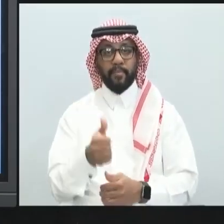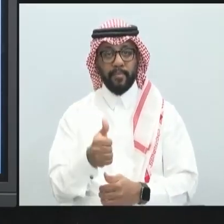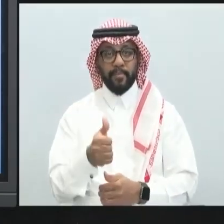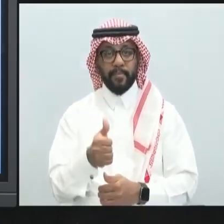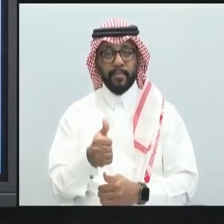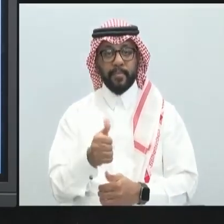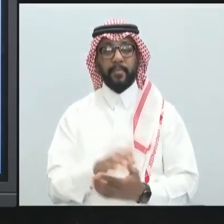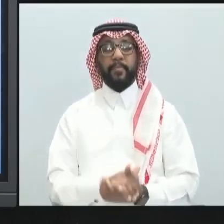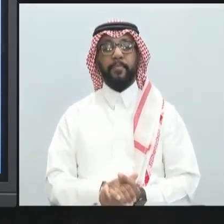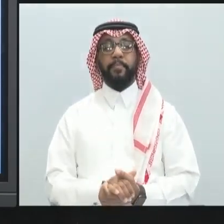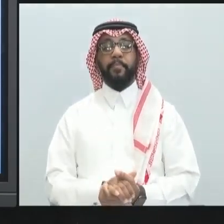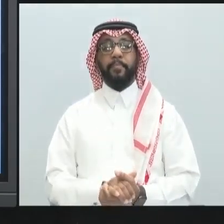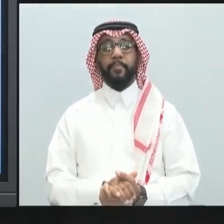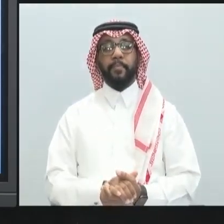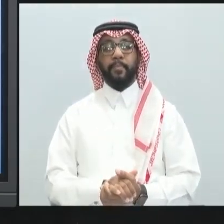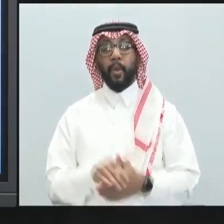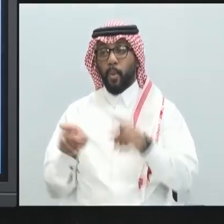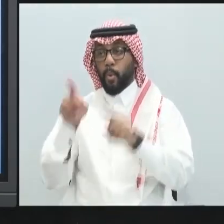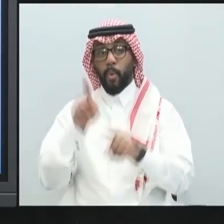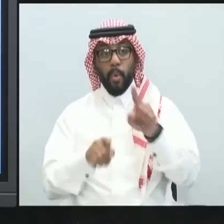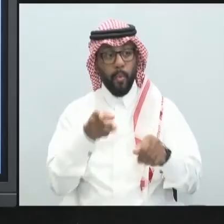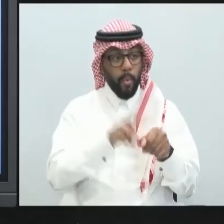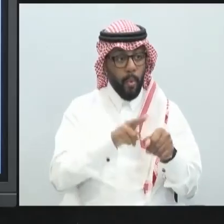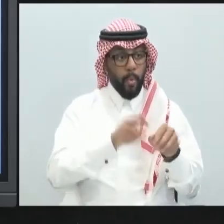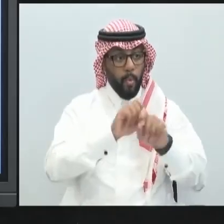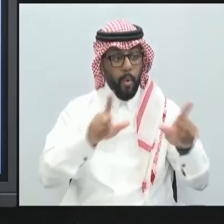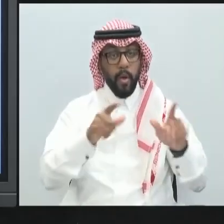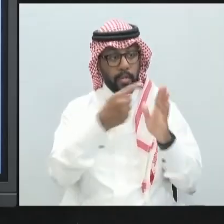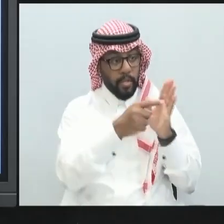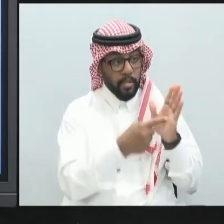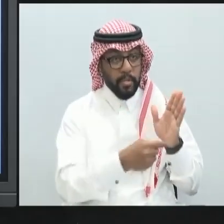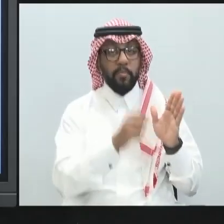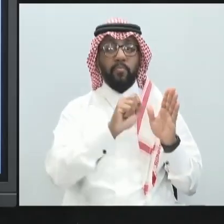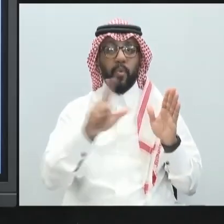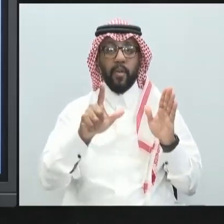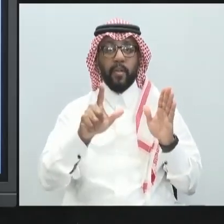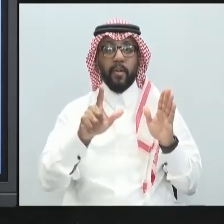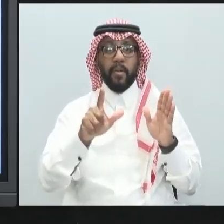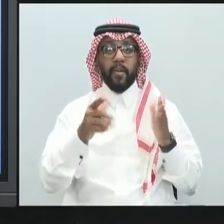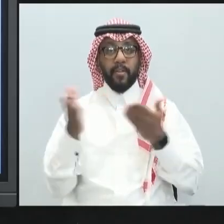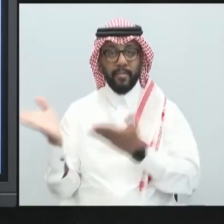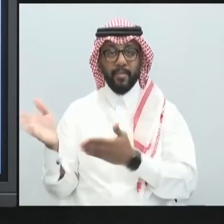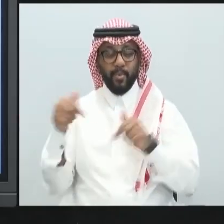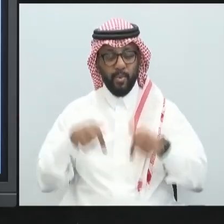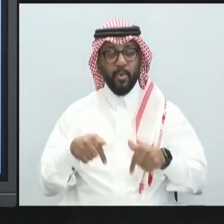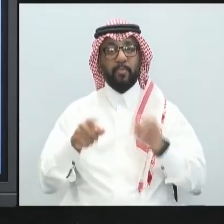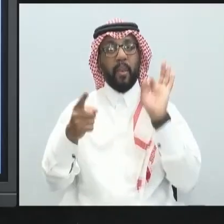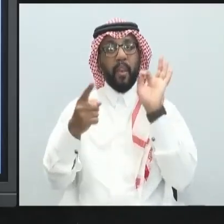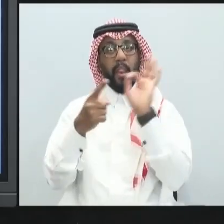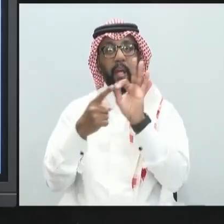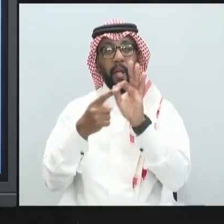ثم بعد ذلك قارن اجاباتنا بما كتب داخل النص هذه هي